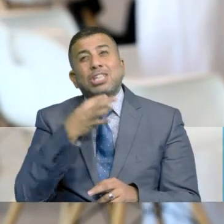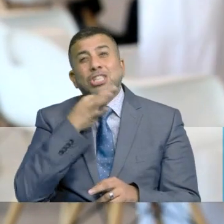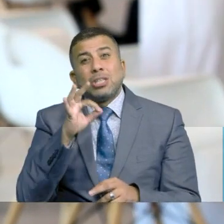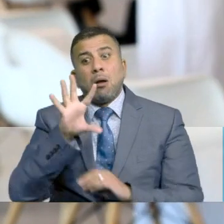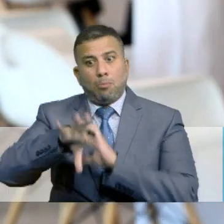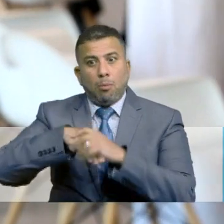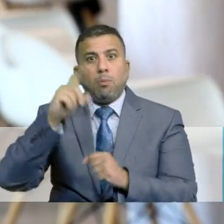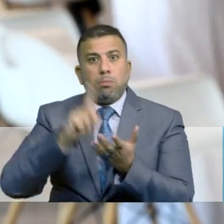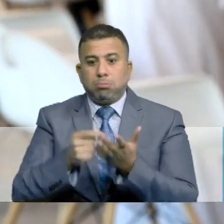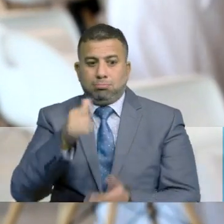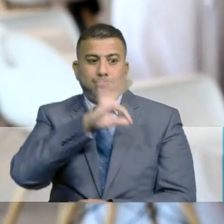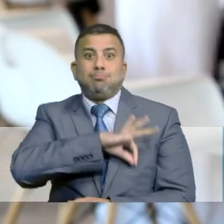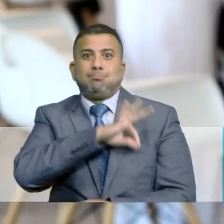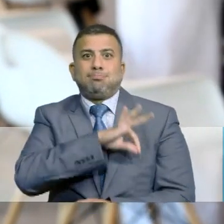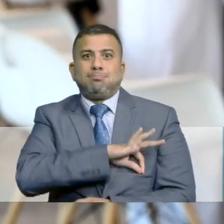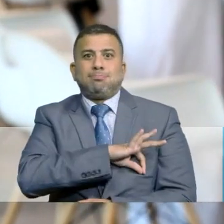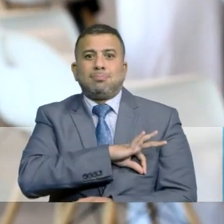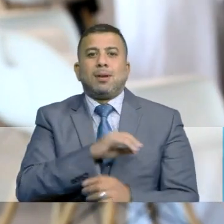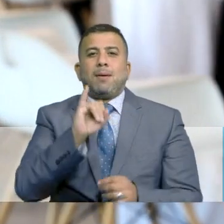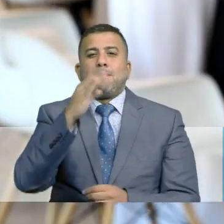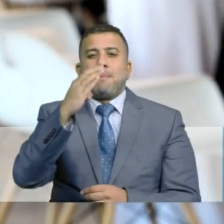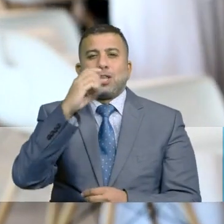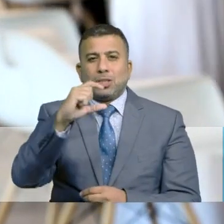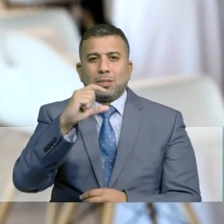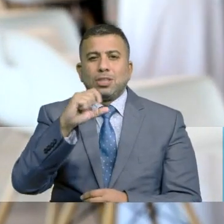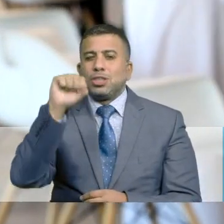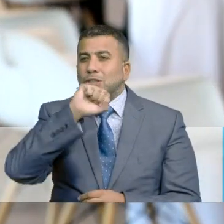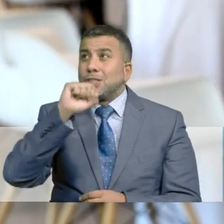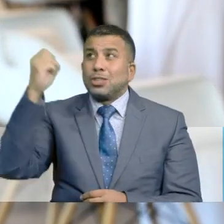إلى مشاريع ربحية. لأخبار الدار، مجد سويدي من مدينة شمس للإعلام.